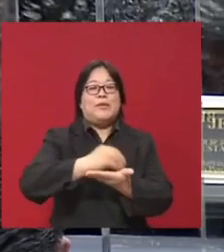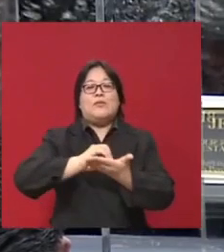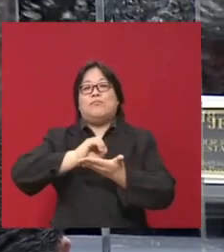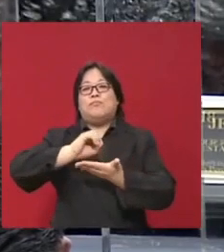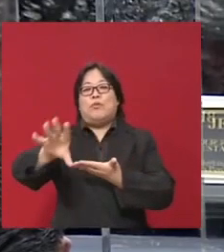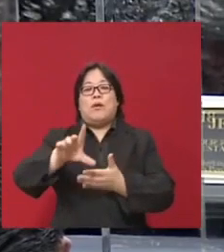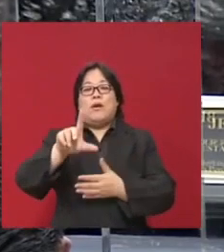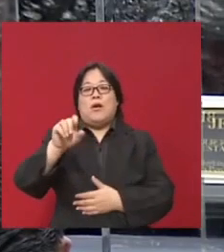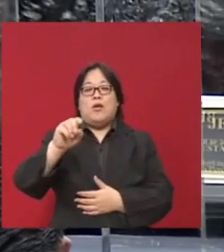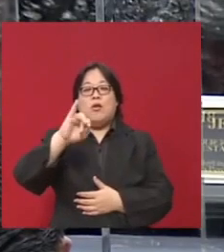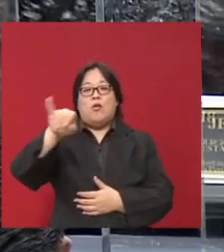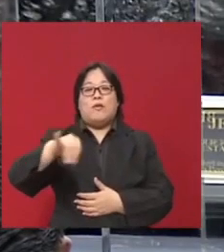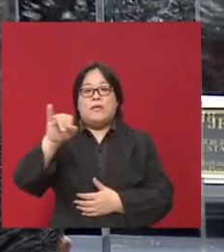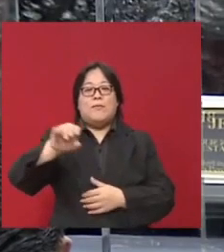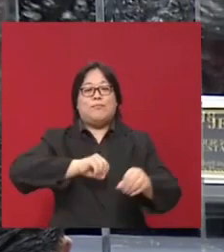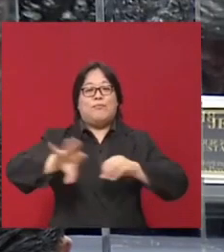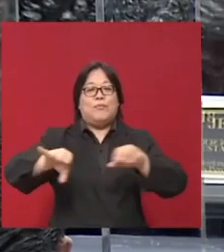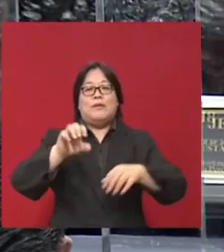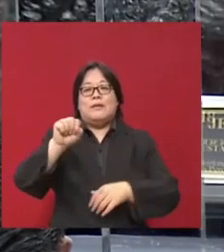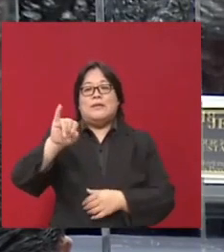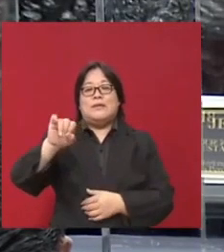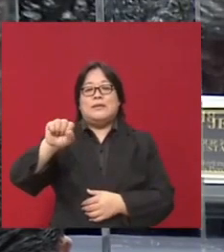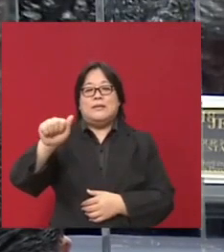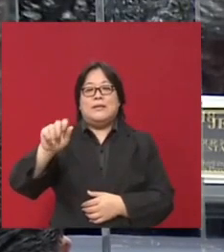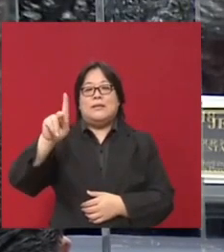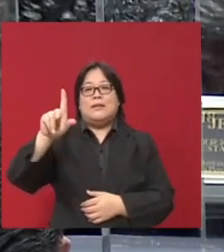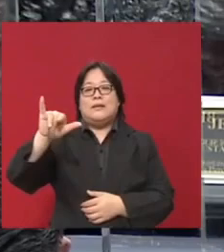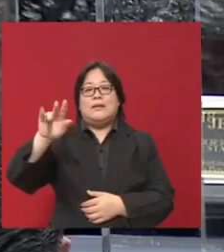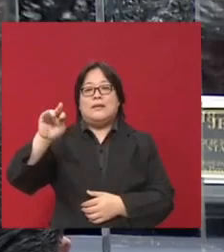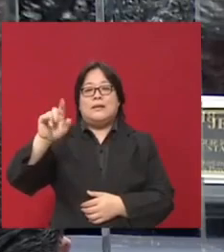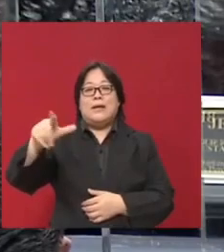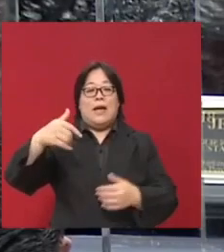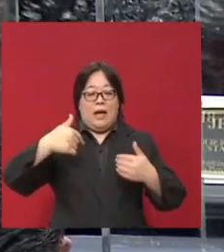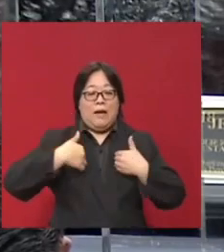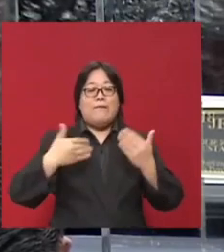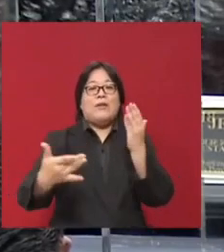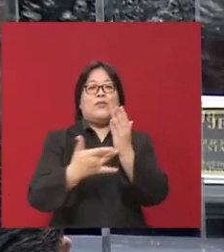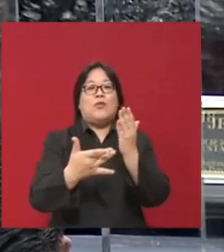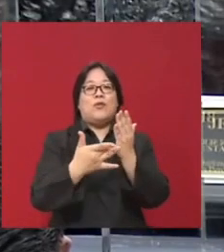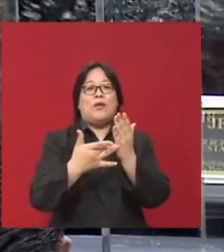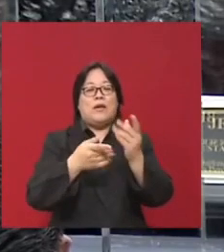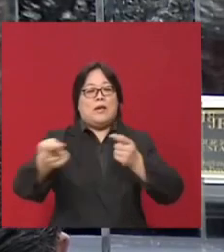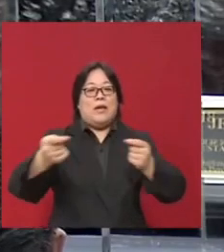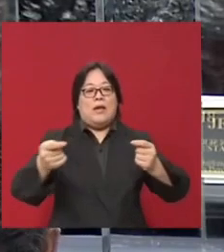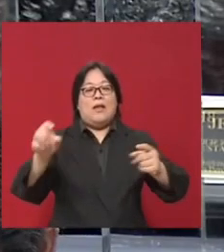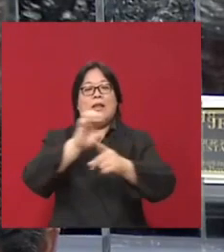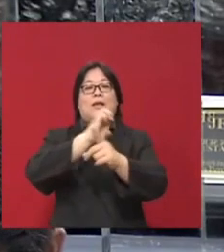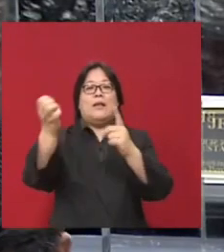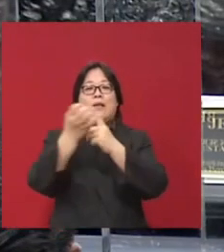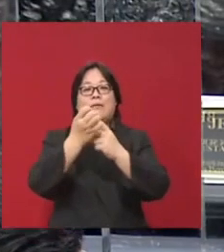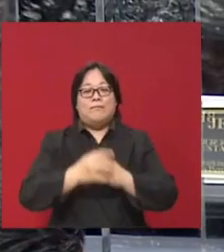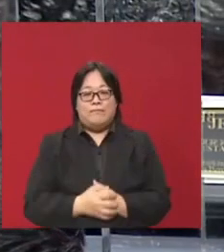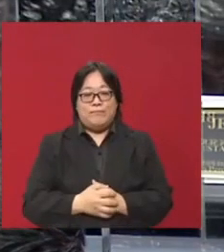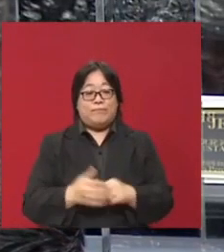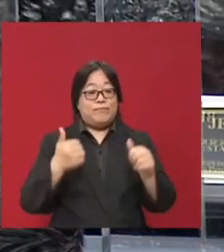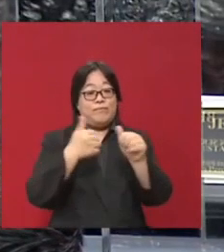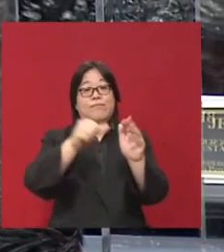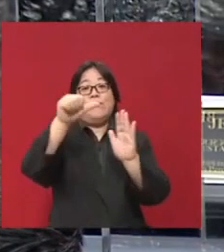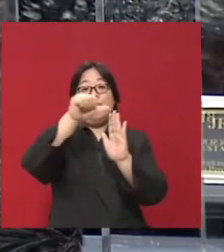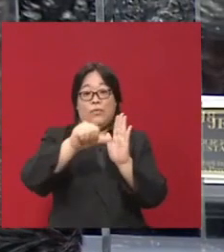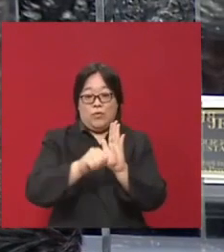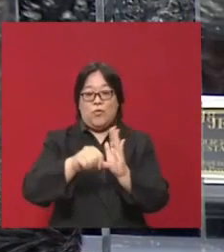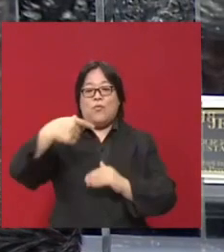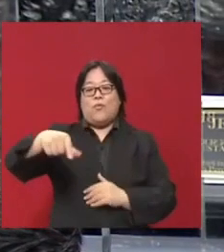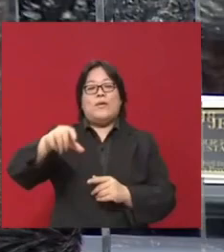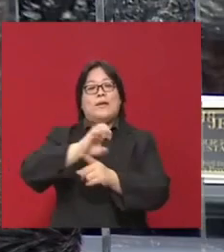diluputkan di Loji pelupusan sisa clinical yang politeknologi pengawalan pencemaran alam sekitar jiwa peruntukan